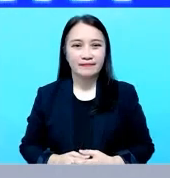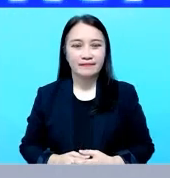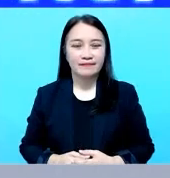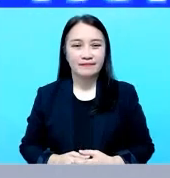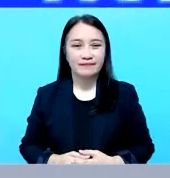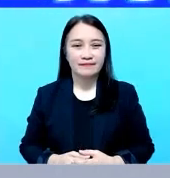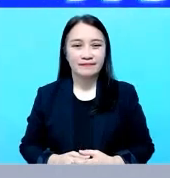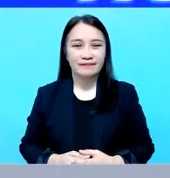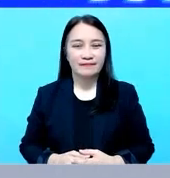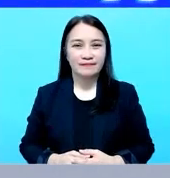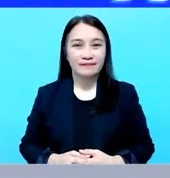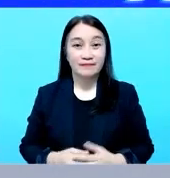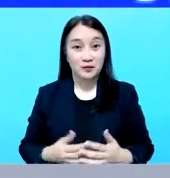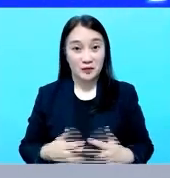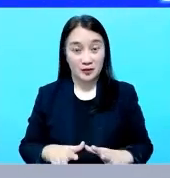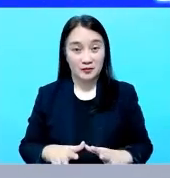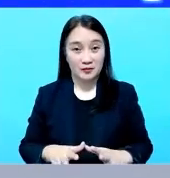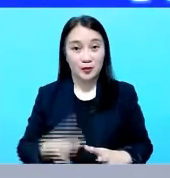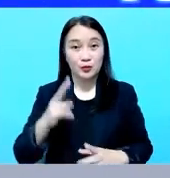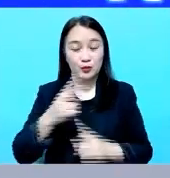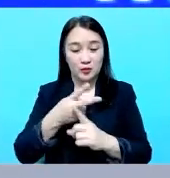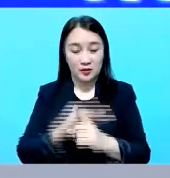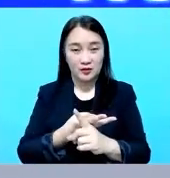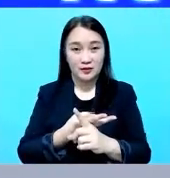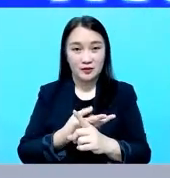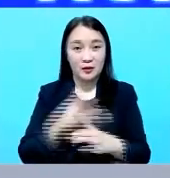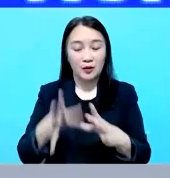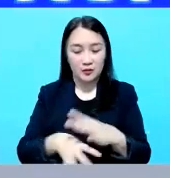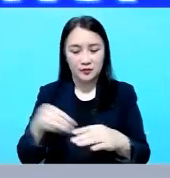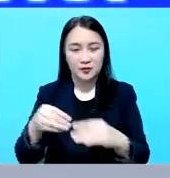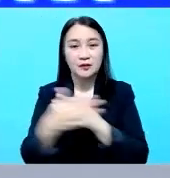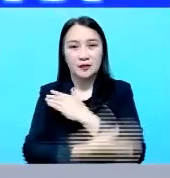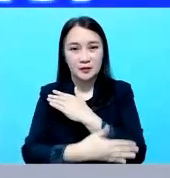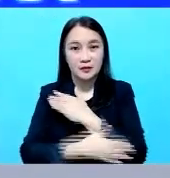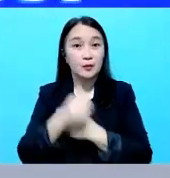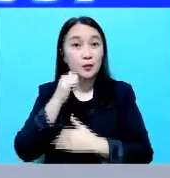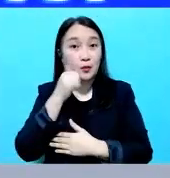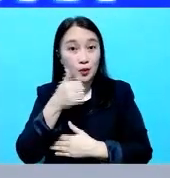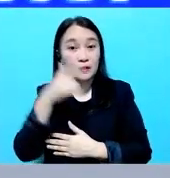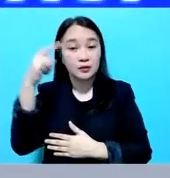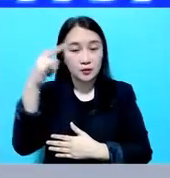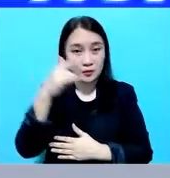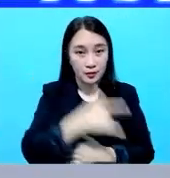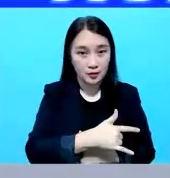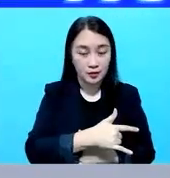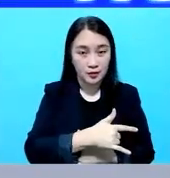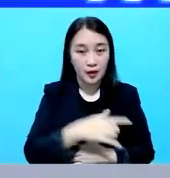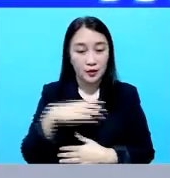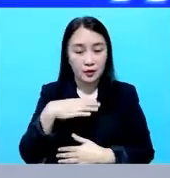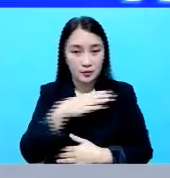Makalipas ang mahigit 2 buwan sa labas ng bansa, uuwi na raw bukas si Congressman Arnie Teves, sabi ng